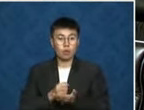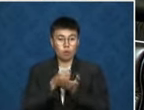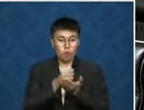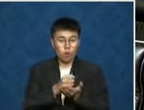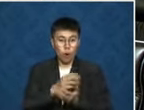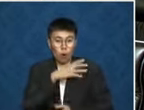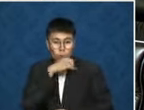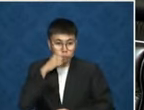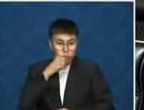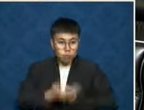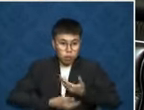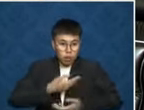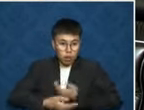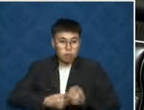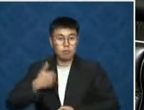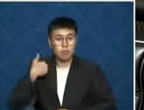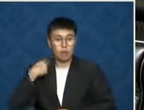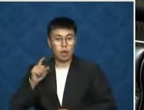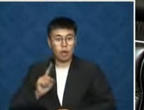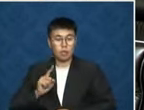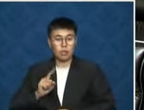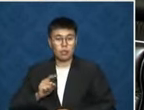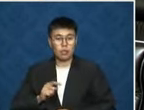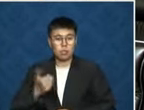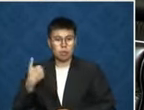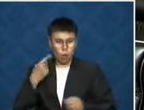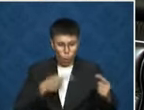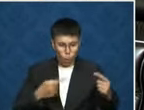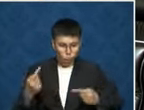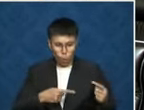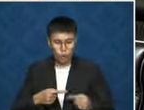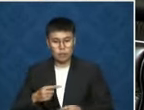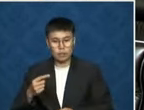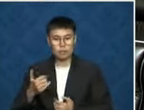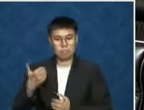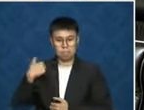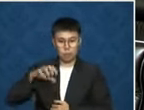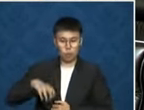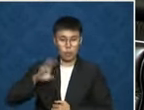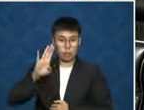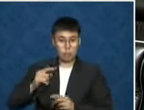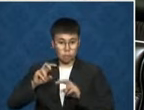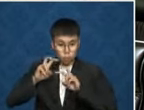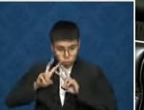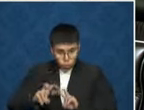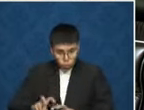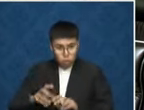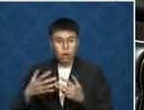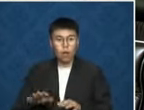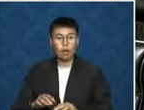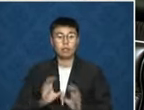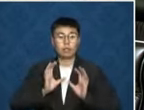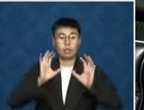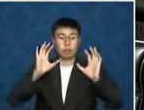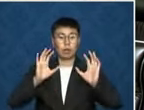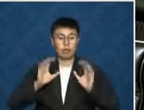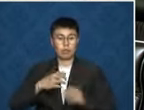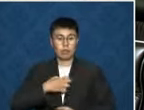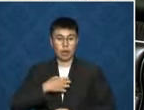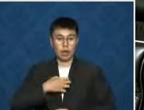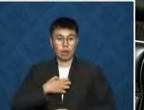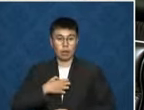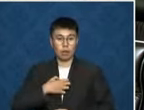การค้านะครับบางท่านอาจจะมีข้อตัวแย้งว่าก็ในเมื่อบริษัทเหล่านี้เขาวิจัยขึ้นมาเขาคิดค้นขึ้นมาแล้วภาครัฐจะเข้าไปมี